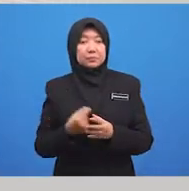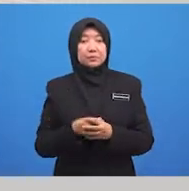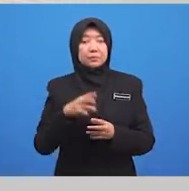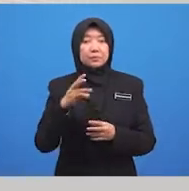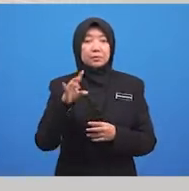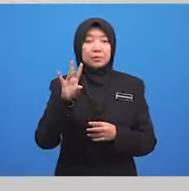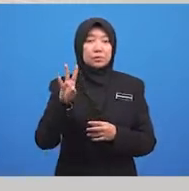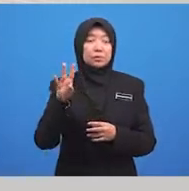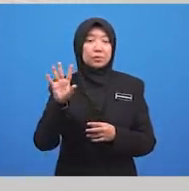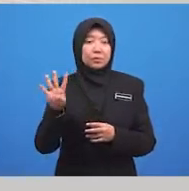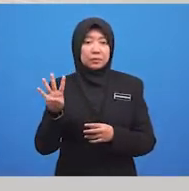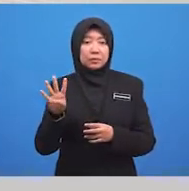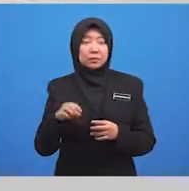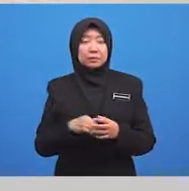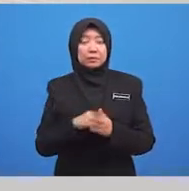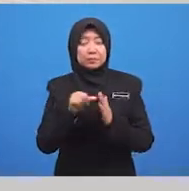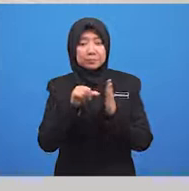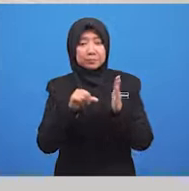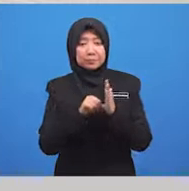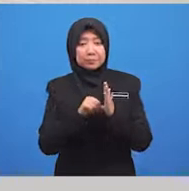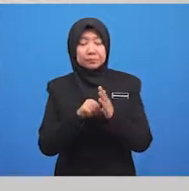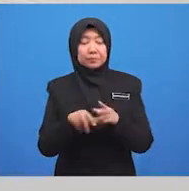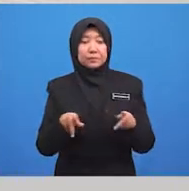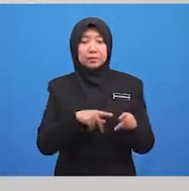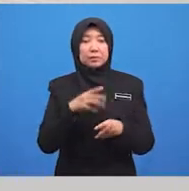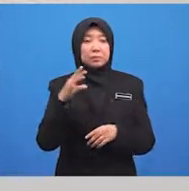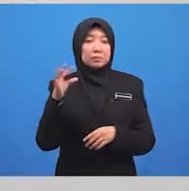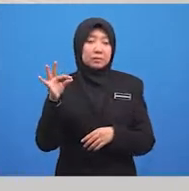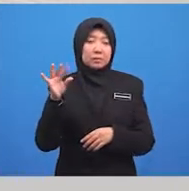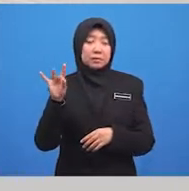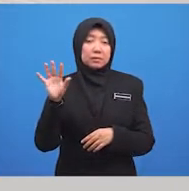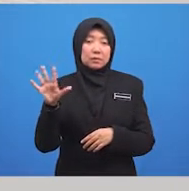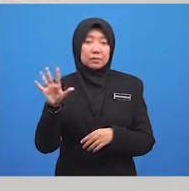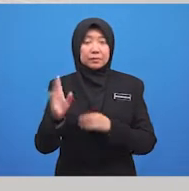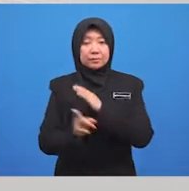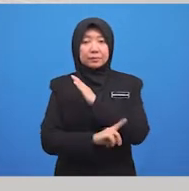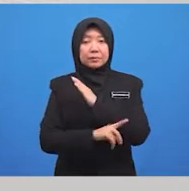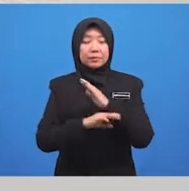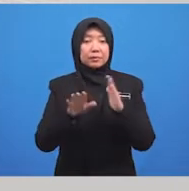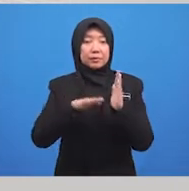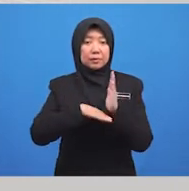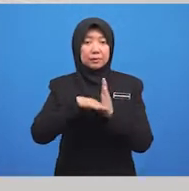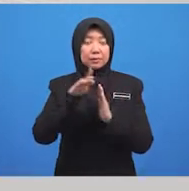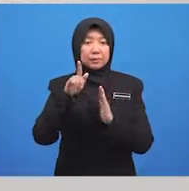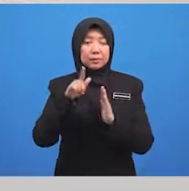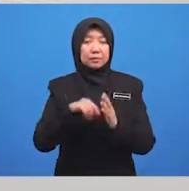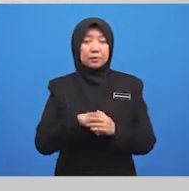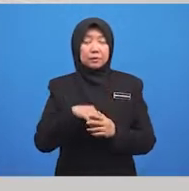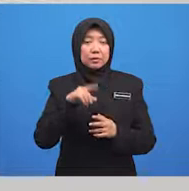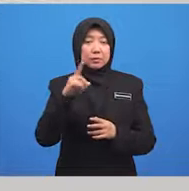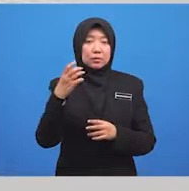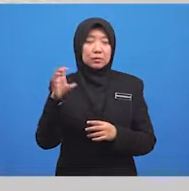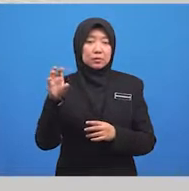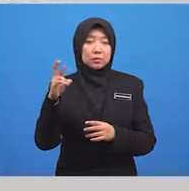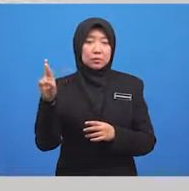1974, Akta 127 Pindaan 1985. Denda tidak melebihi